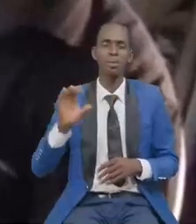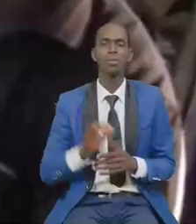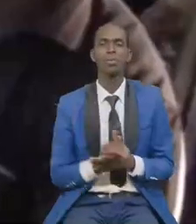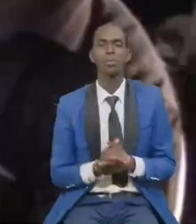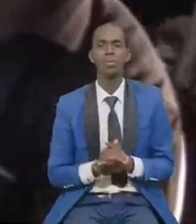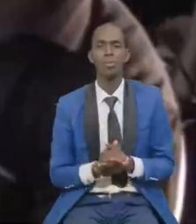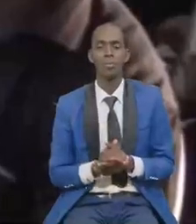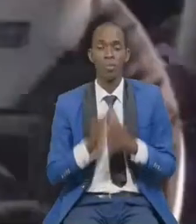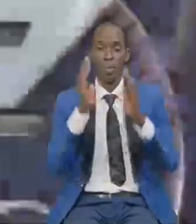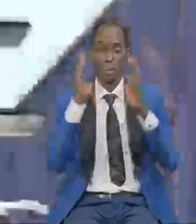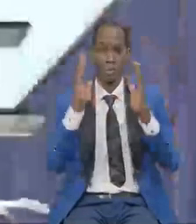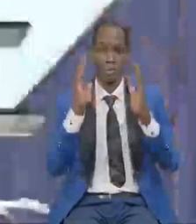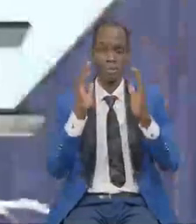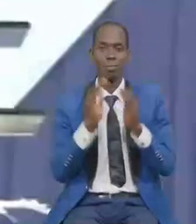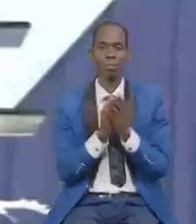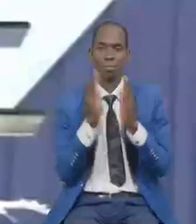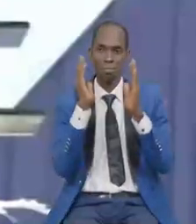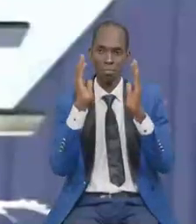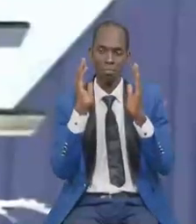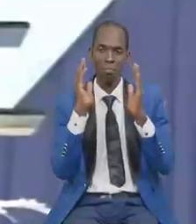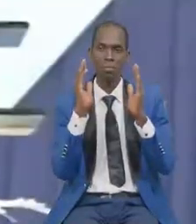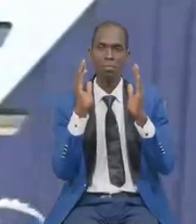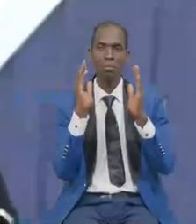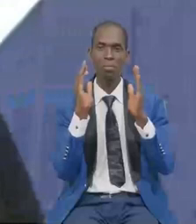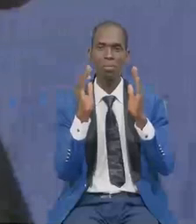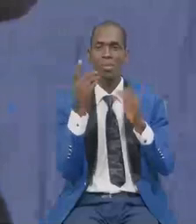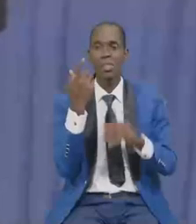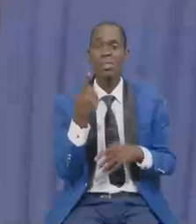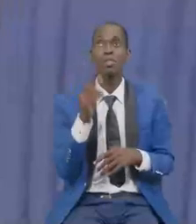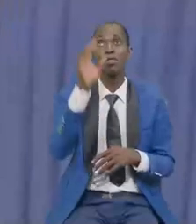Regardez ici, s'il vous plaît. Regardez ici, s'il vous plaît. La croix dont nous parlons,